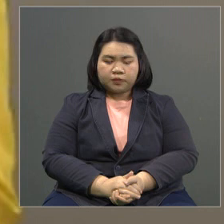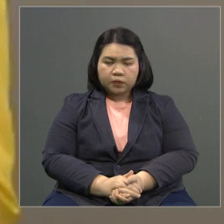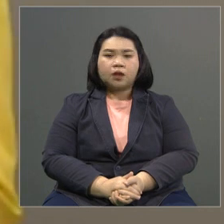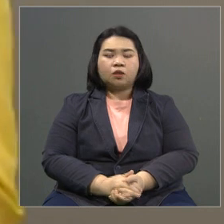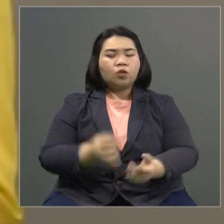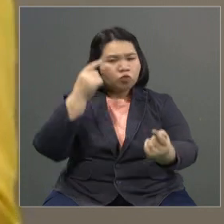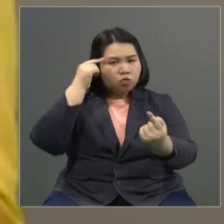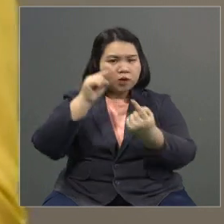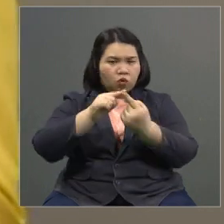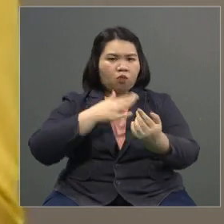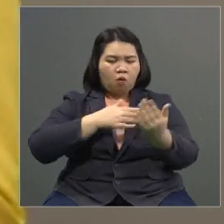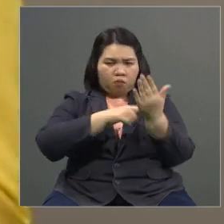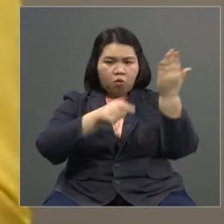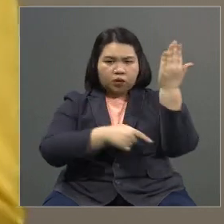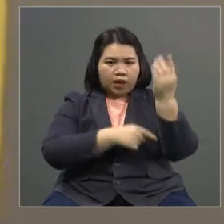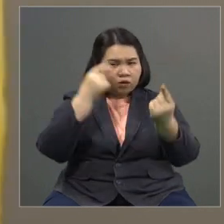ประสสงใหญ่ของการลงพื้นที่ครับ